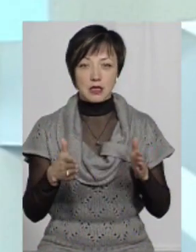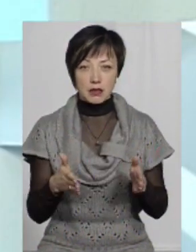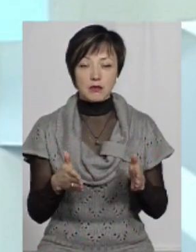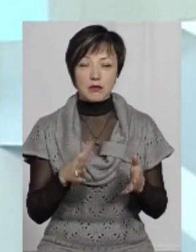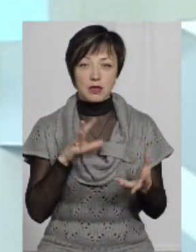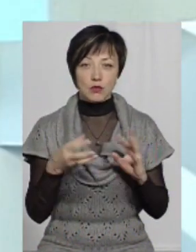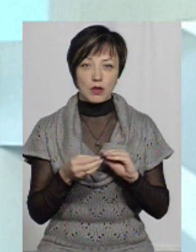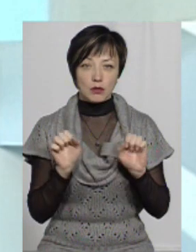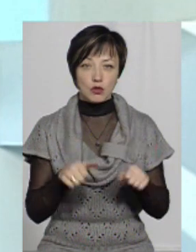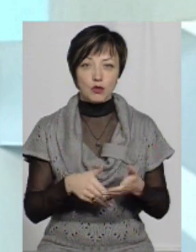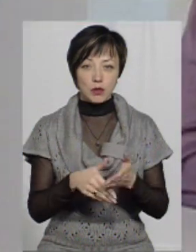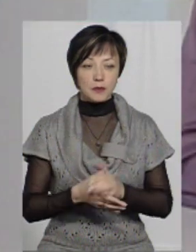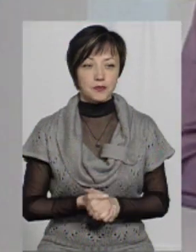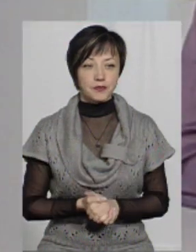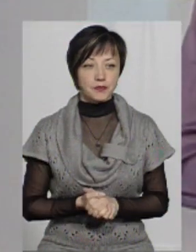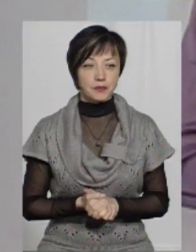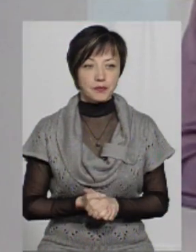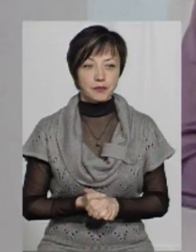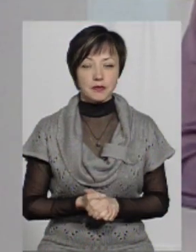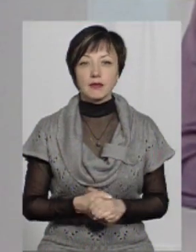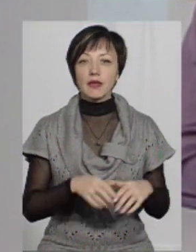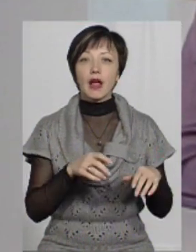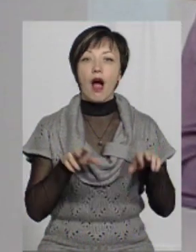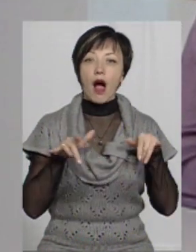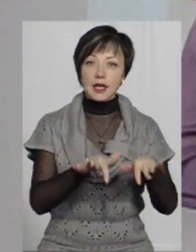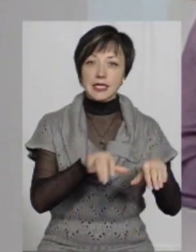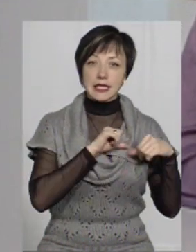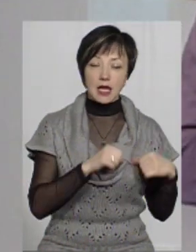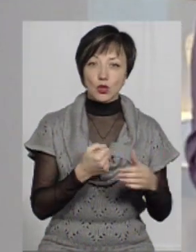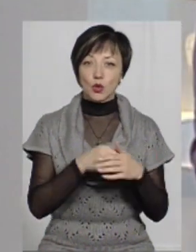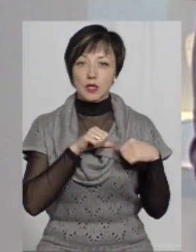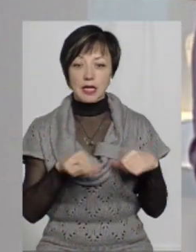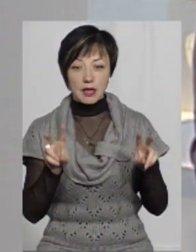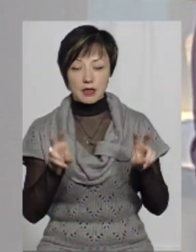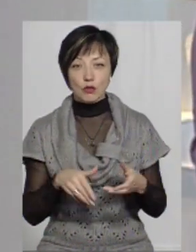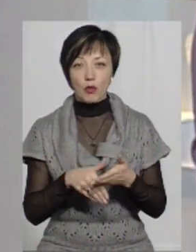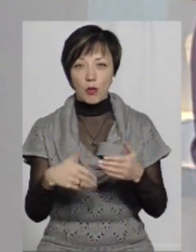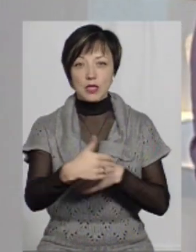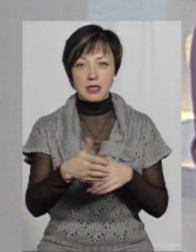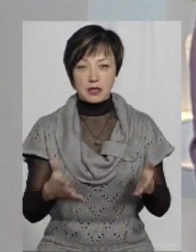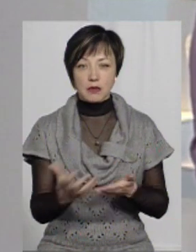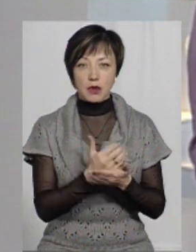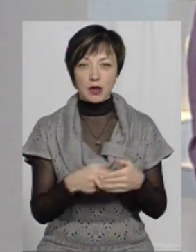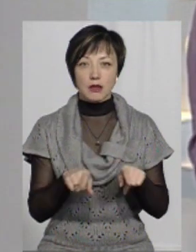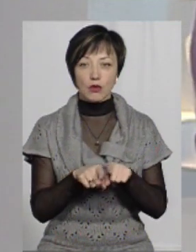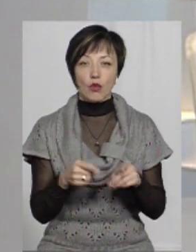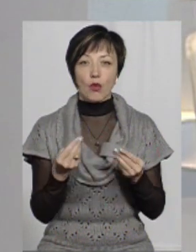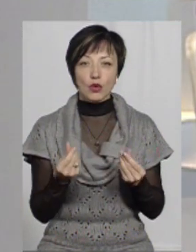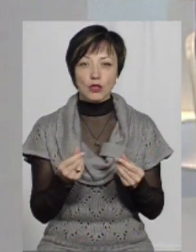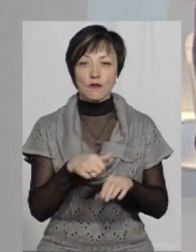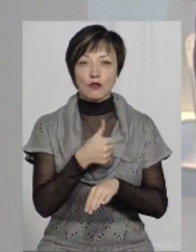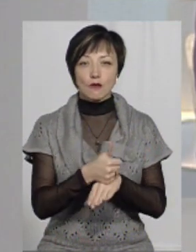скриньками вона може бути активна. Ми вже згадували акцію «Серце до серця», так? І за допомогою саме скриньок збираєте кошти в основному,